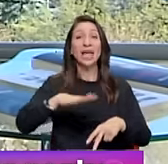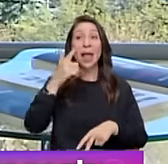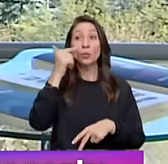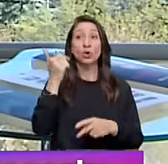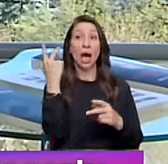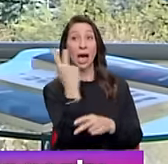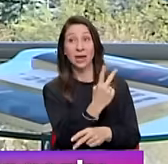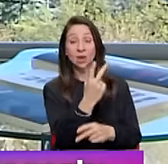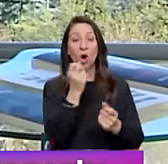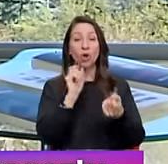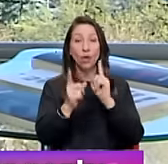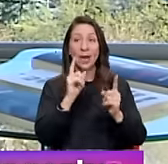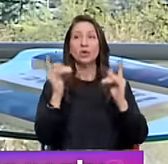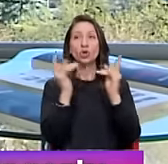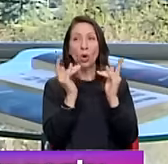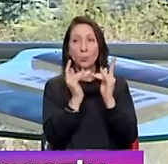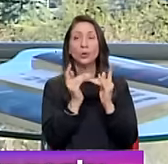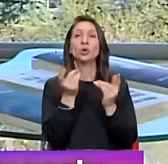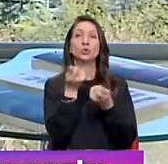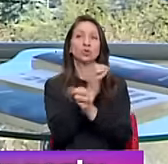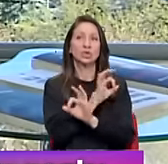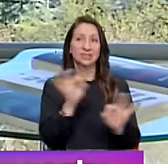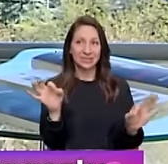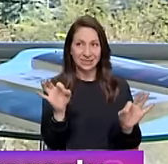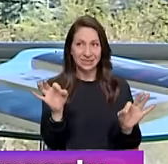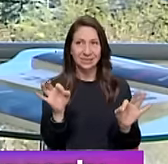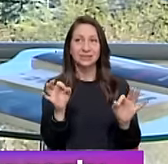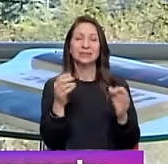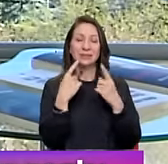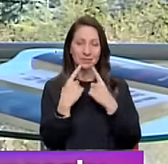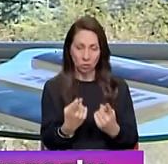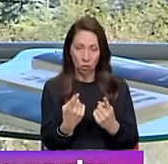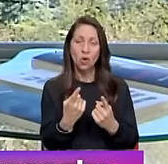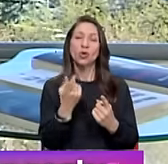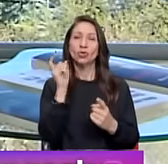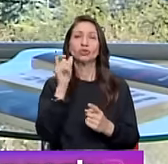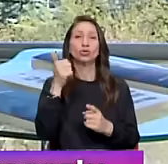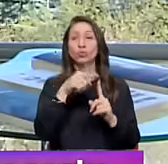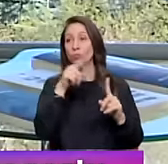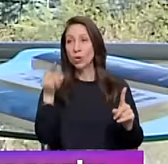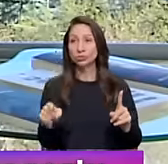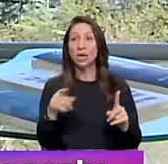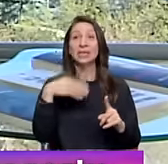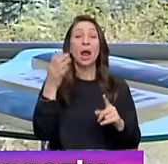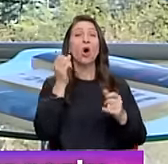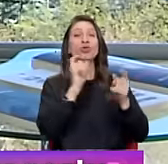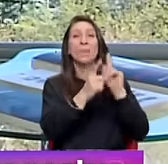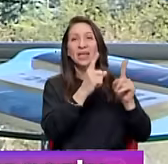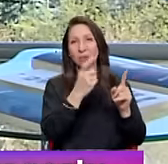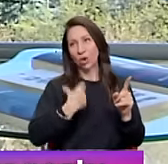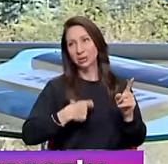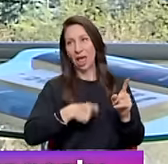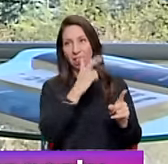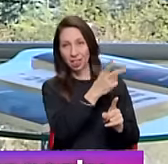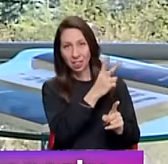Müdürlüğü'ne ait otobanlarda, köprülerde ücretlendirme olmayacak 9 gün boyunca. Diğer otobanlarla, yap